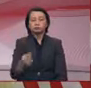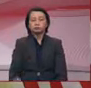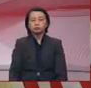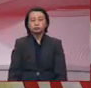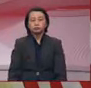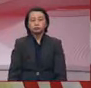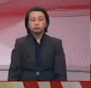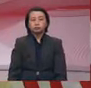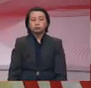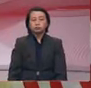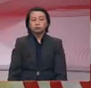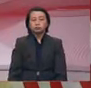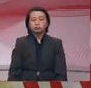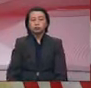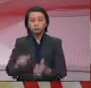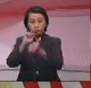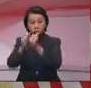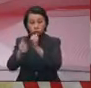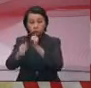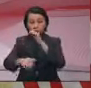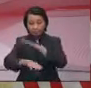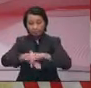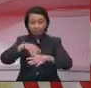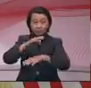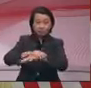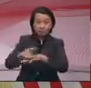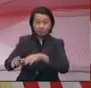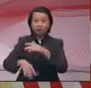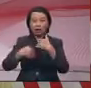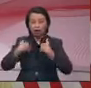Oleh itu, sukan bersentuhan fizikal